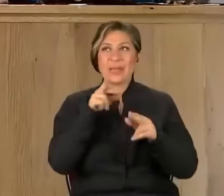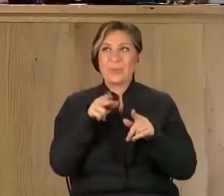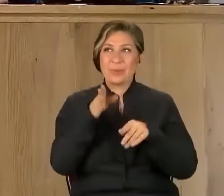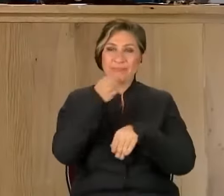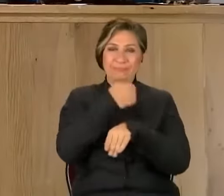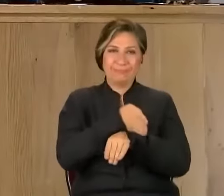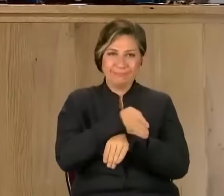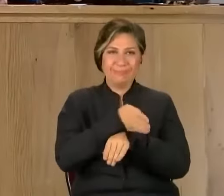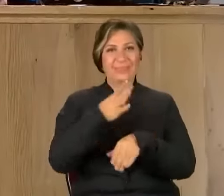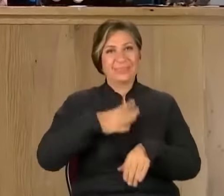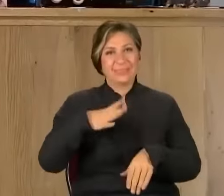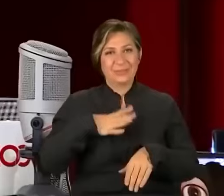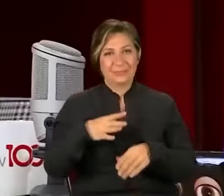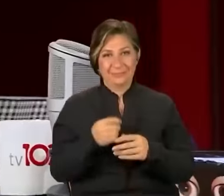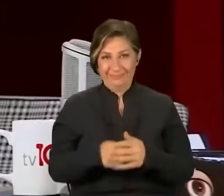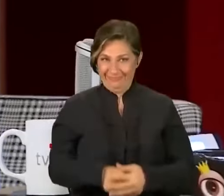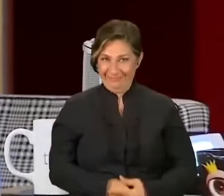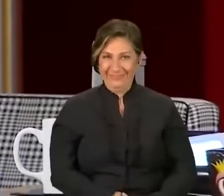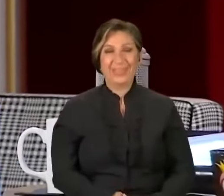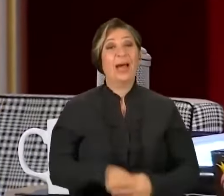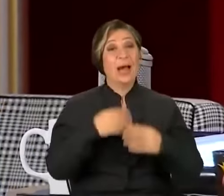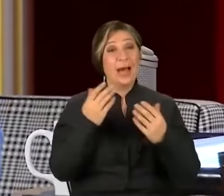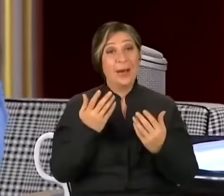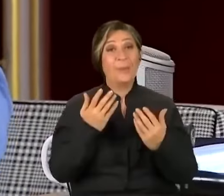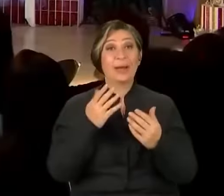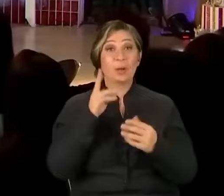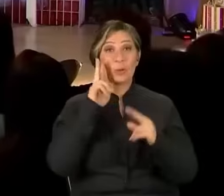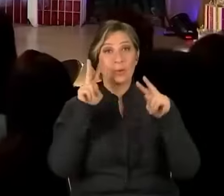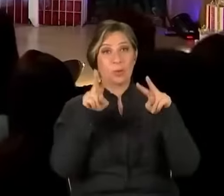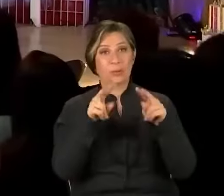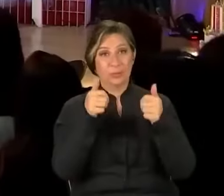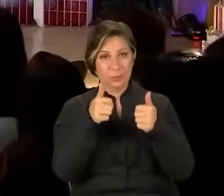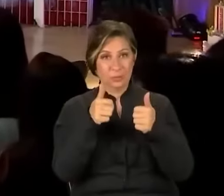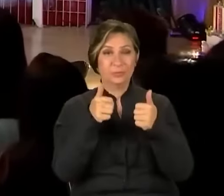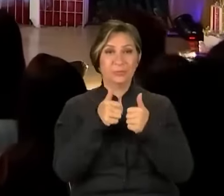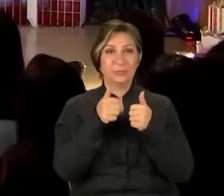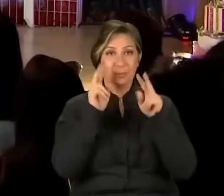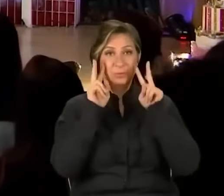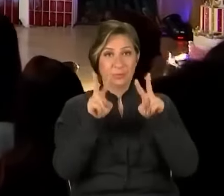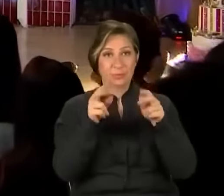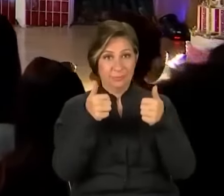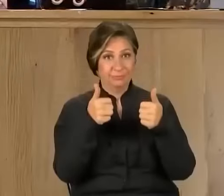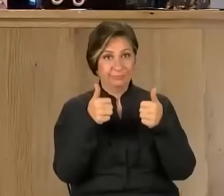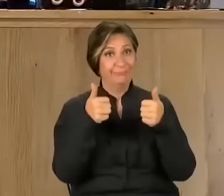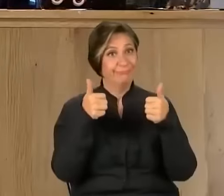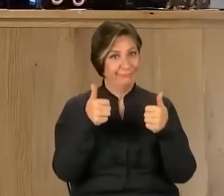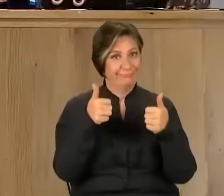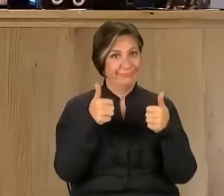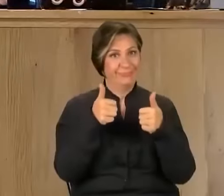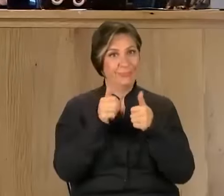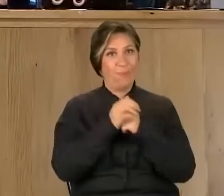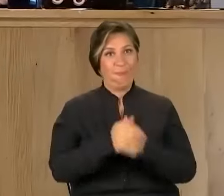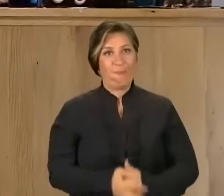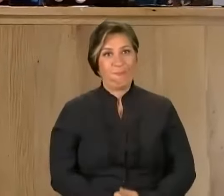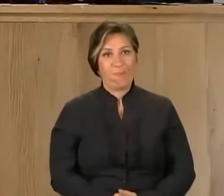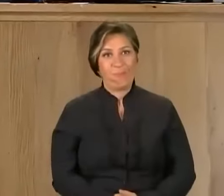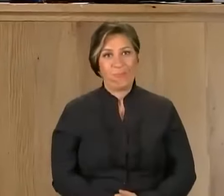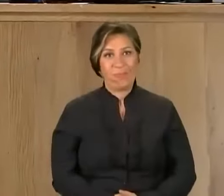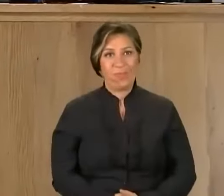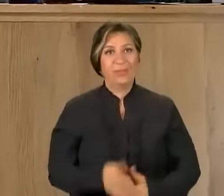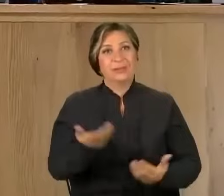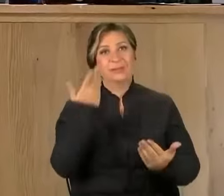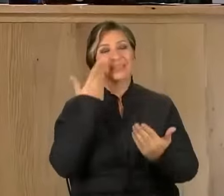oturuyor gibi böyle. Hani daha doğru değil mi? Yani. Ama o zaman evet görebiliyor muyuz seni? Peki. Şimdi, görebiliyor muyuz beni? Evet. Şöyle oturayım o zaman. Senle ne